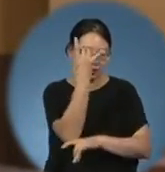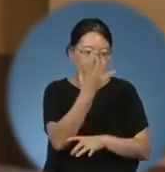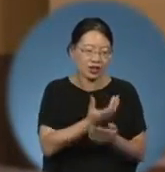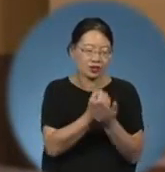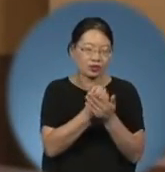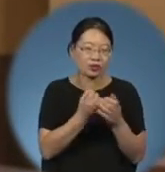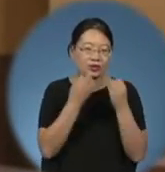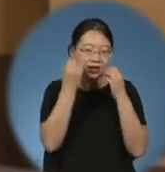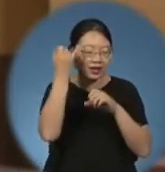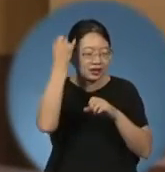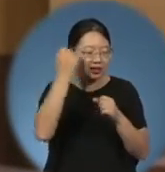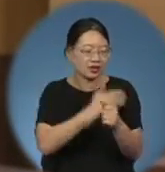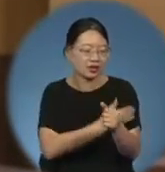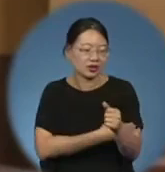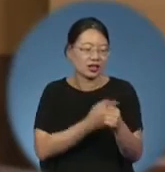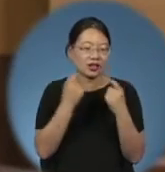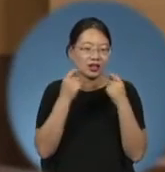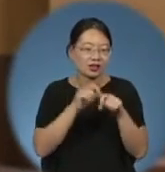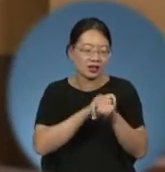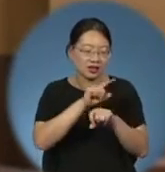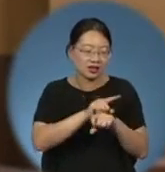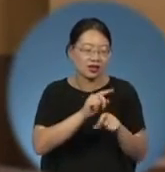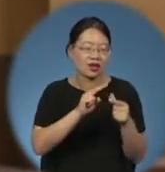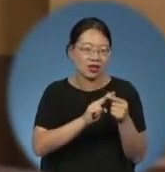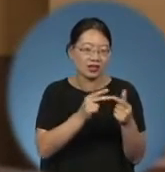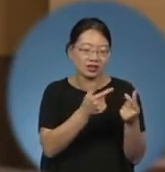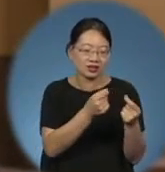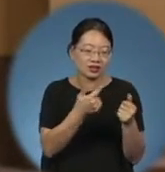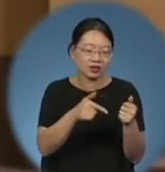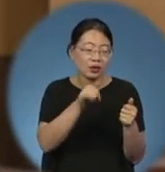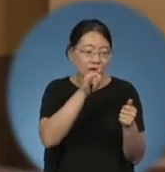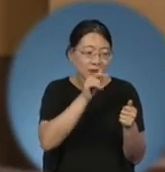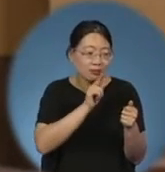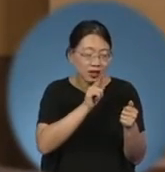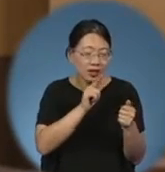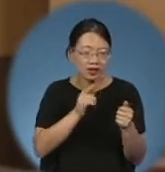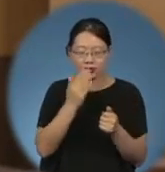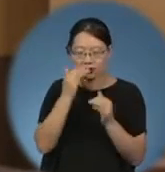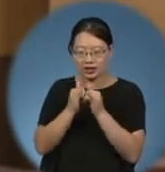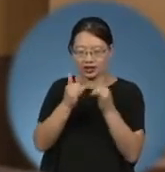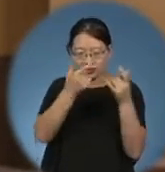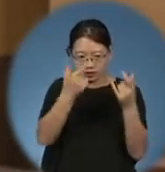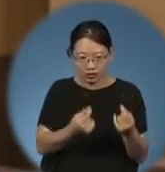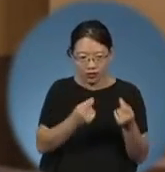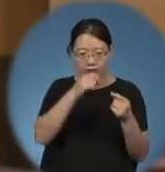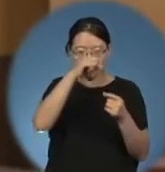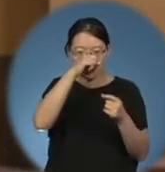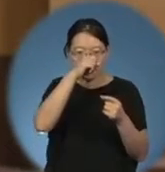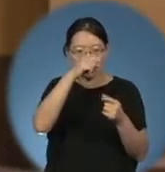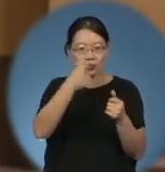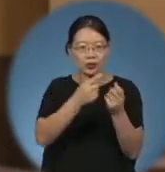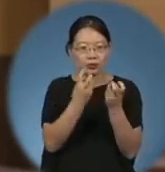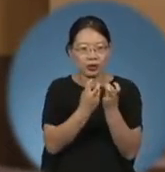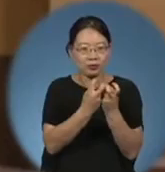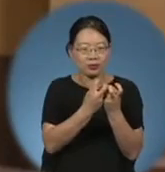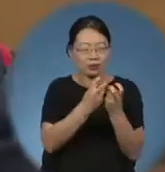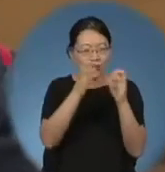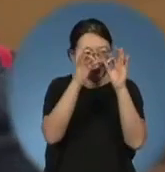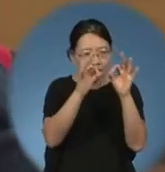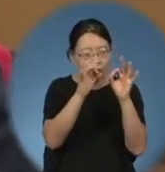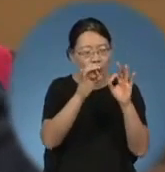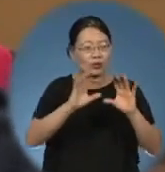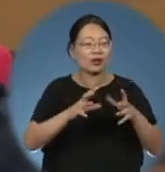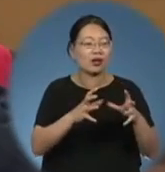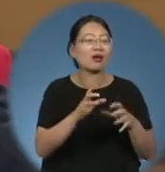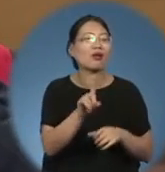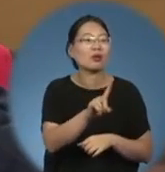하더라 음 유대인들 못지않은 또 그런 좋은 교육법이 또는 나라에서 싶으신 거 있습니까